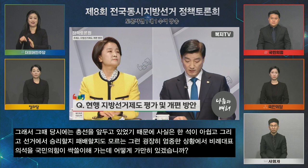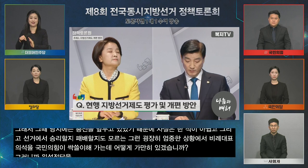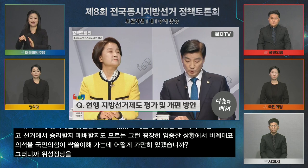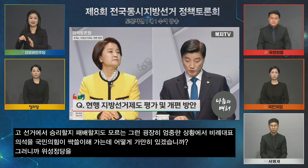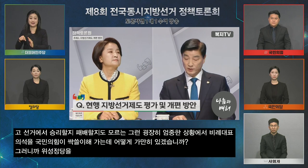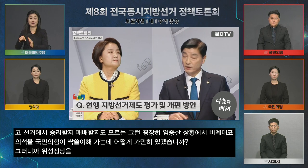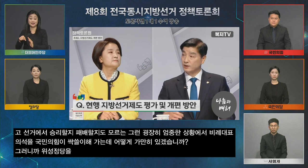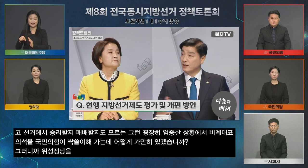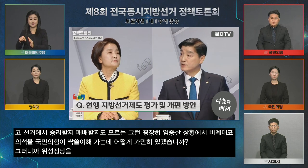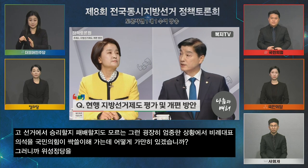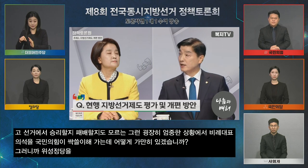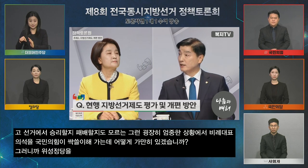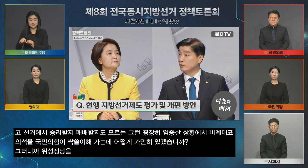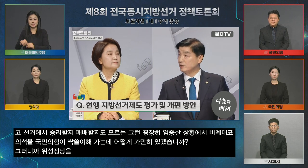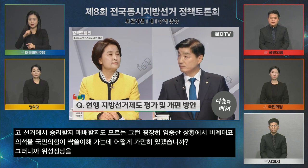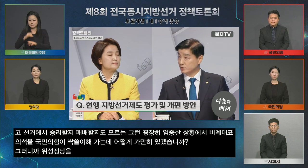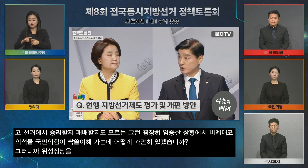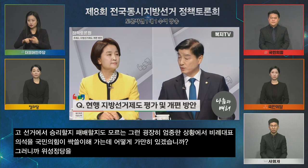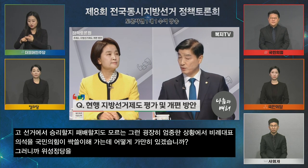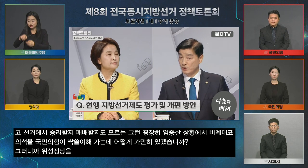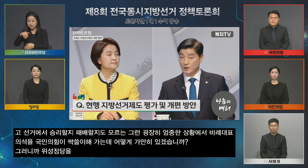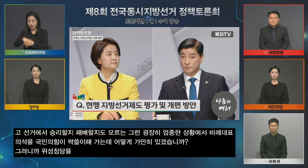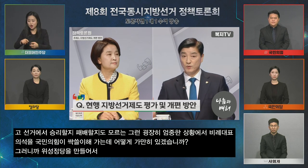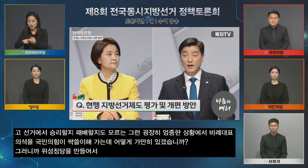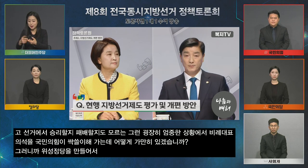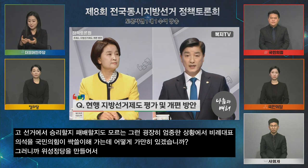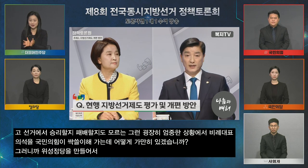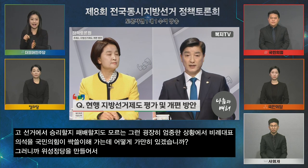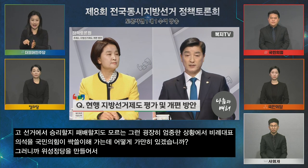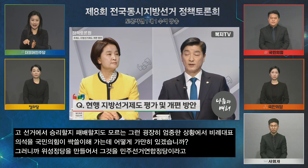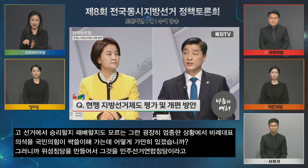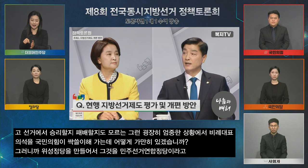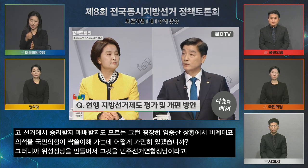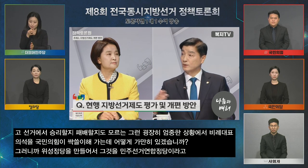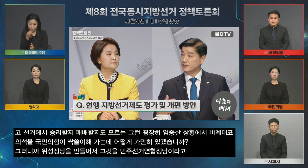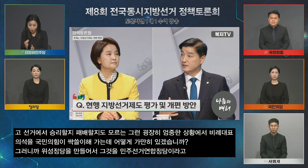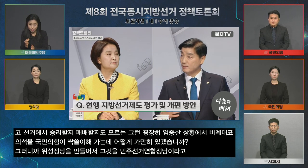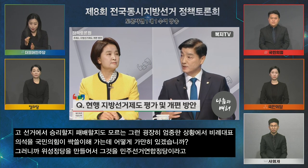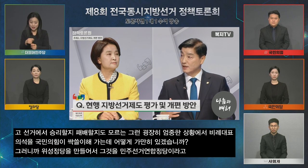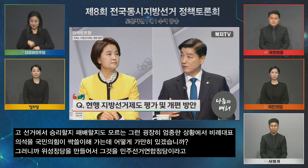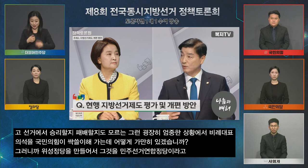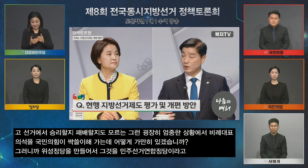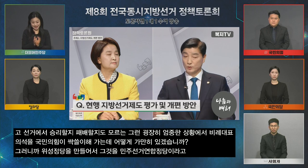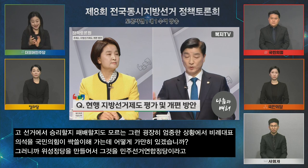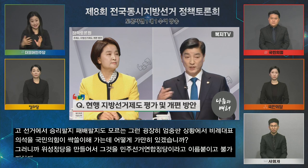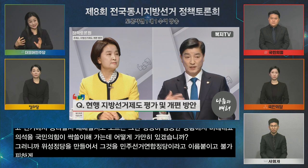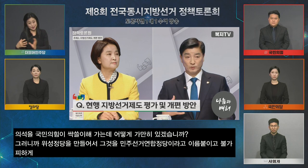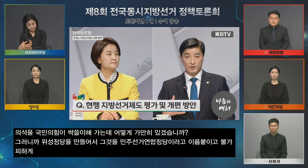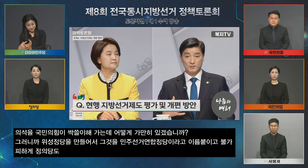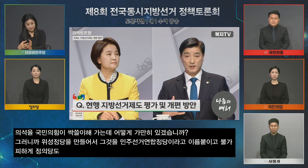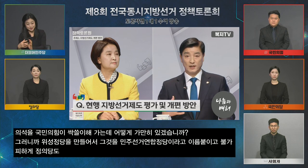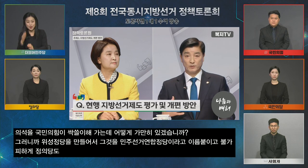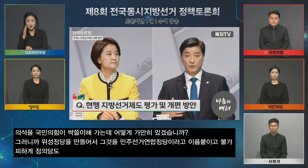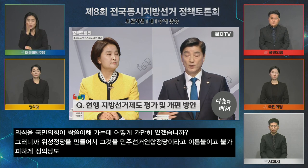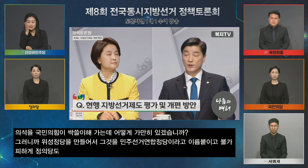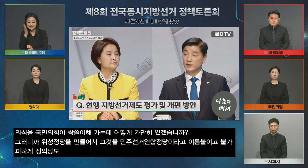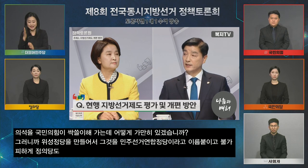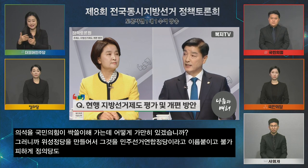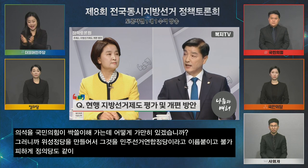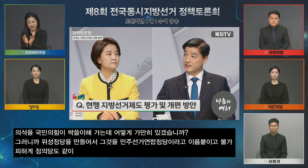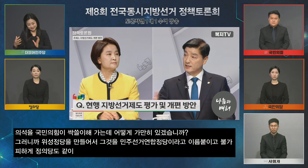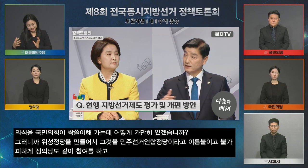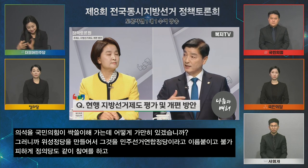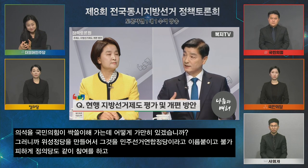민주선거연합정당이라고 이름 붙이고 불가피하게 정의당도 같이 참여를 하고 녹색당도 참여를 하고